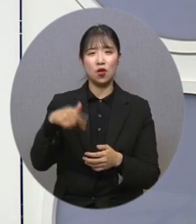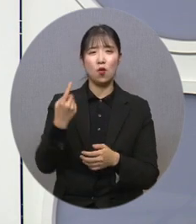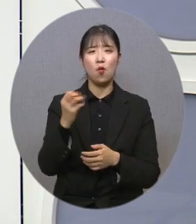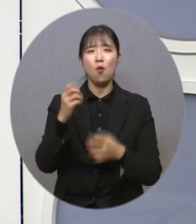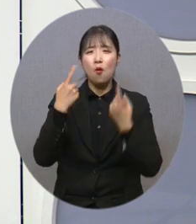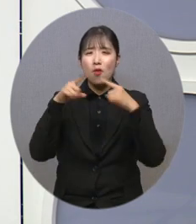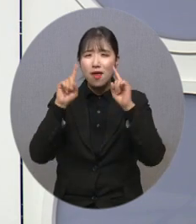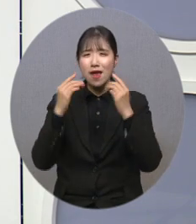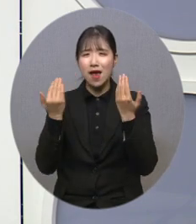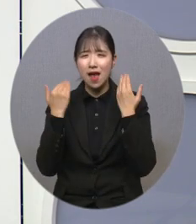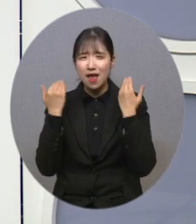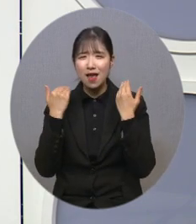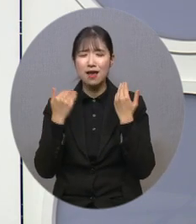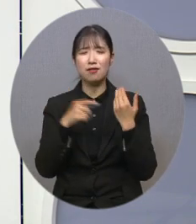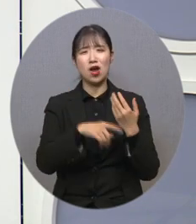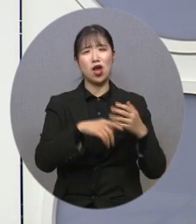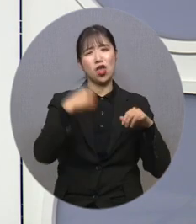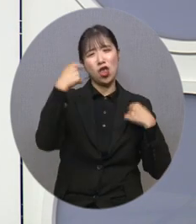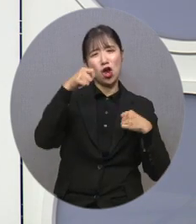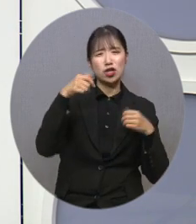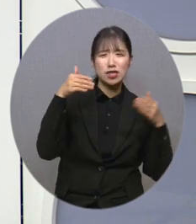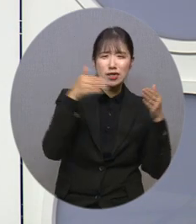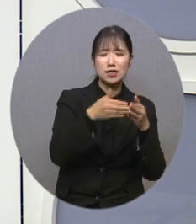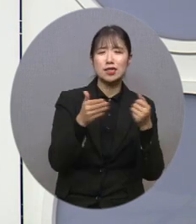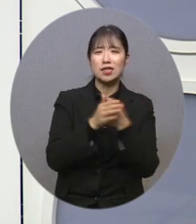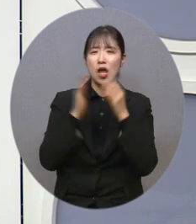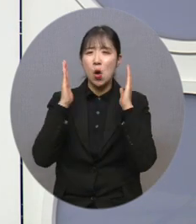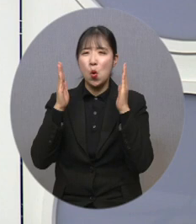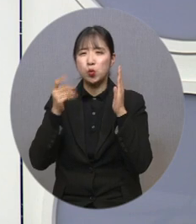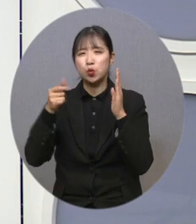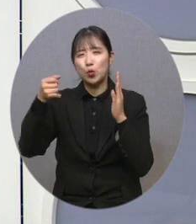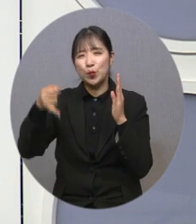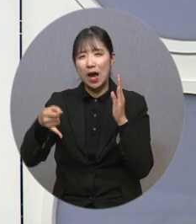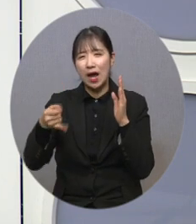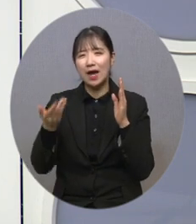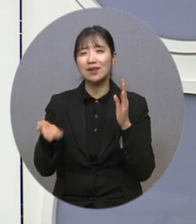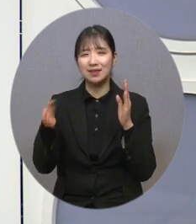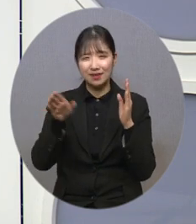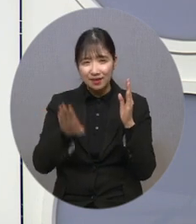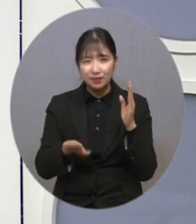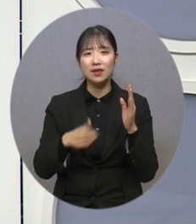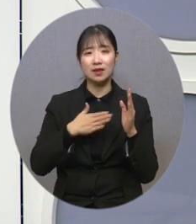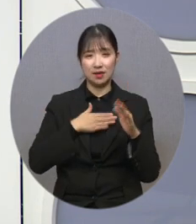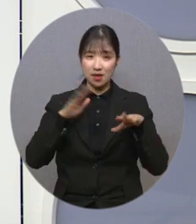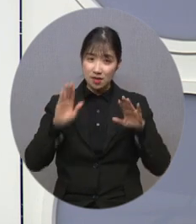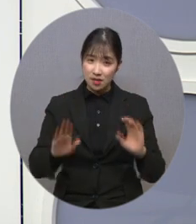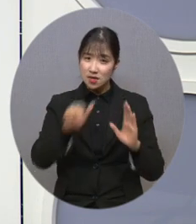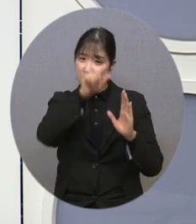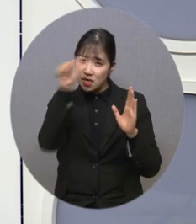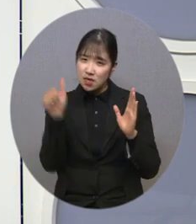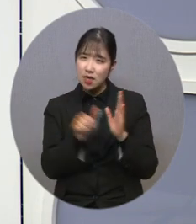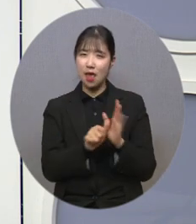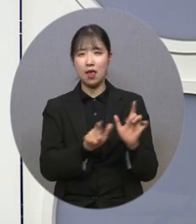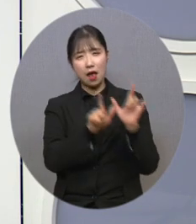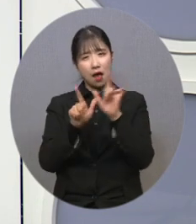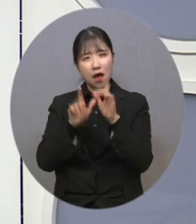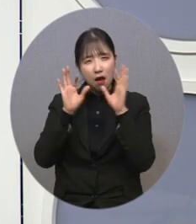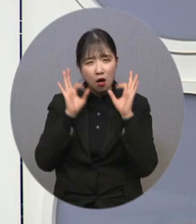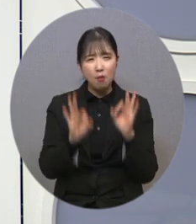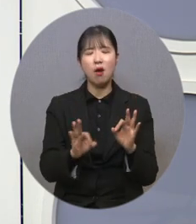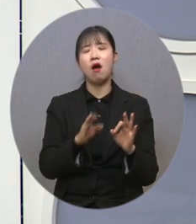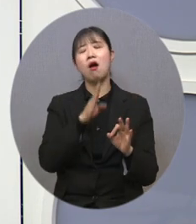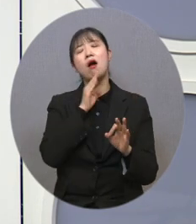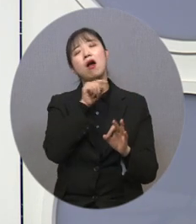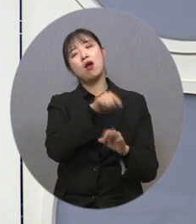공대생이 연극을 하니까 공부는 조금 뒤처졌어요. 그렇지만 제가 지금 인생을 살아오는데 굉장히